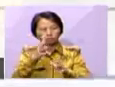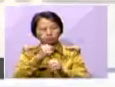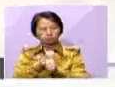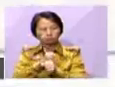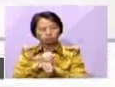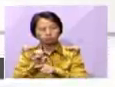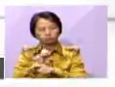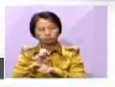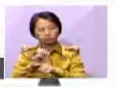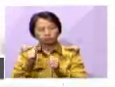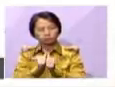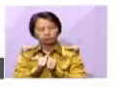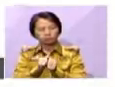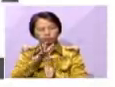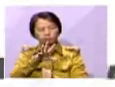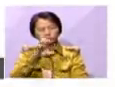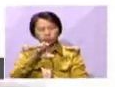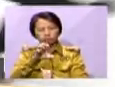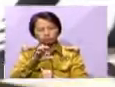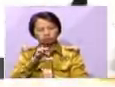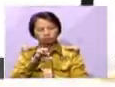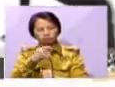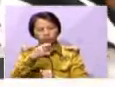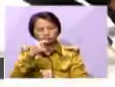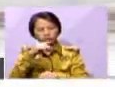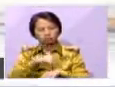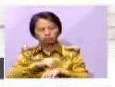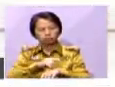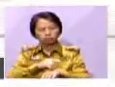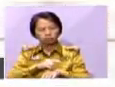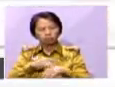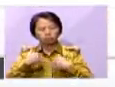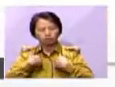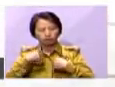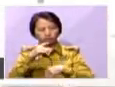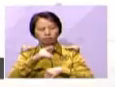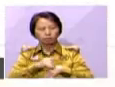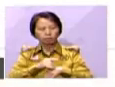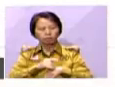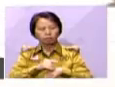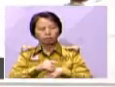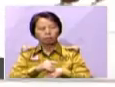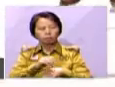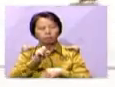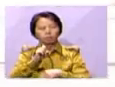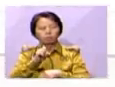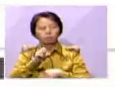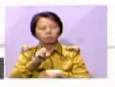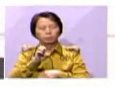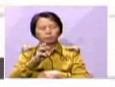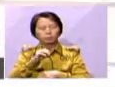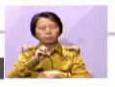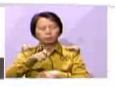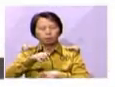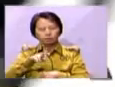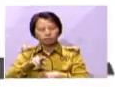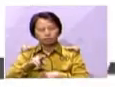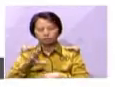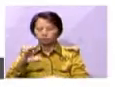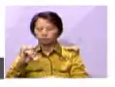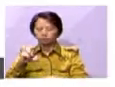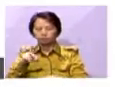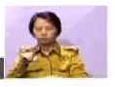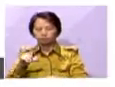mengondol emas dalam acara 500 meter short track speed skating yang berlangsung di Ice Arena Empire City. Atlet berusia